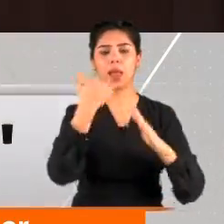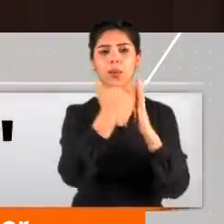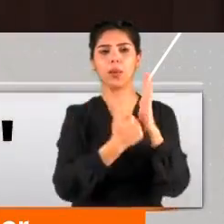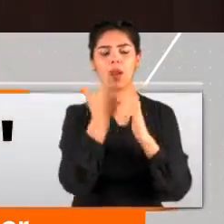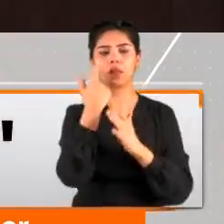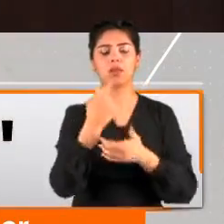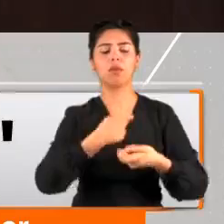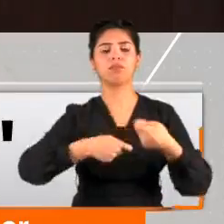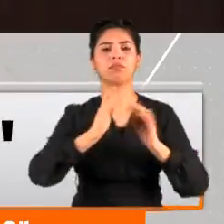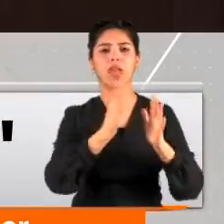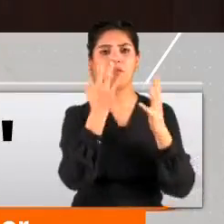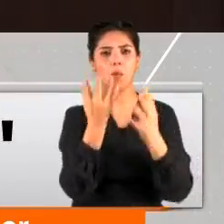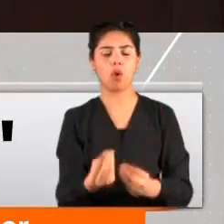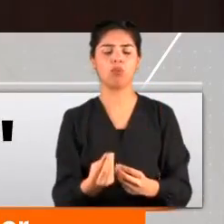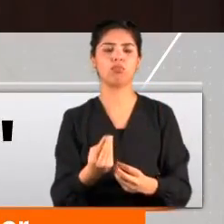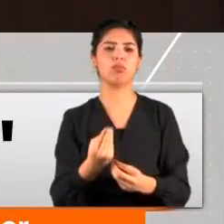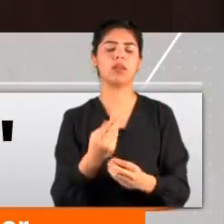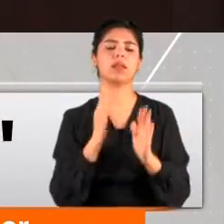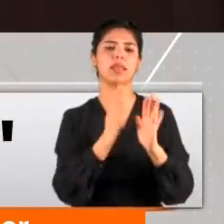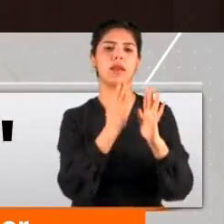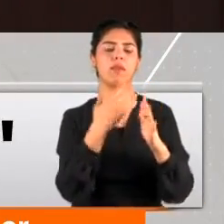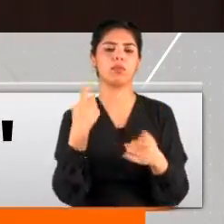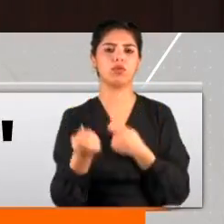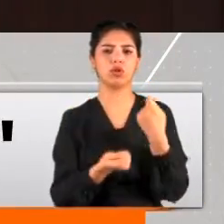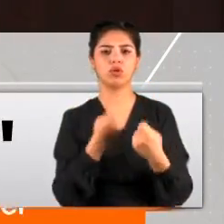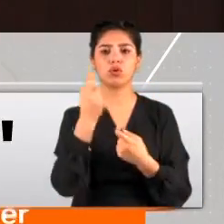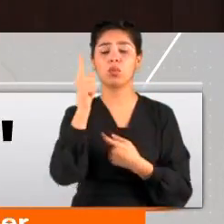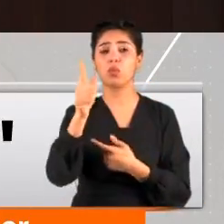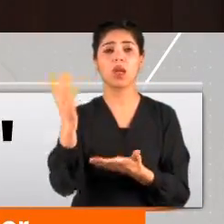gayreti içindeyiz. Burada kazanan sadece bankada